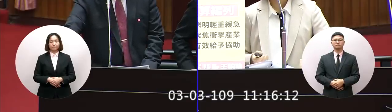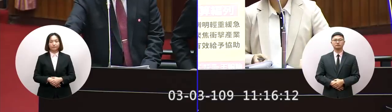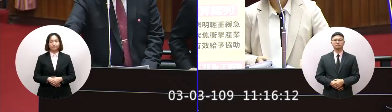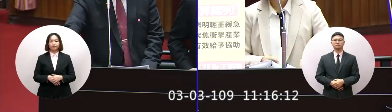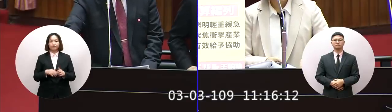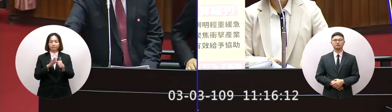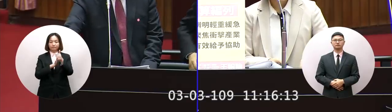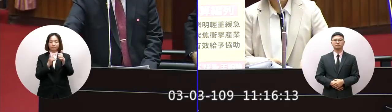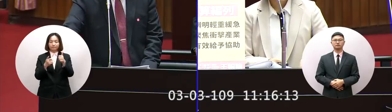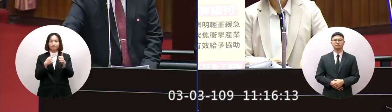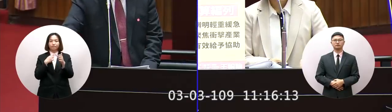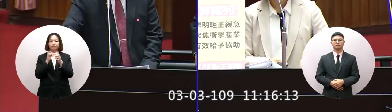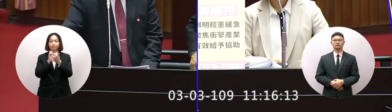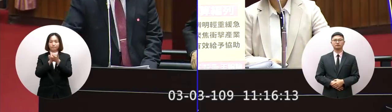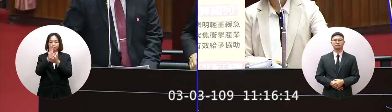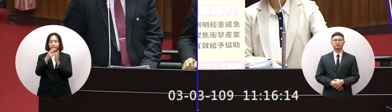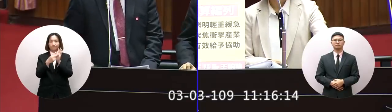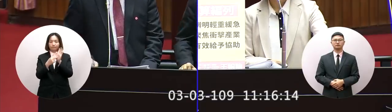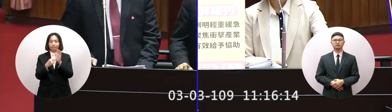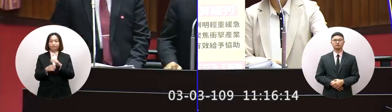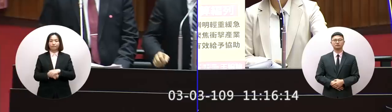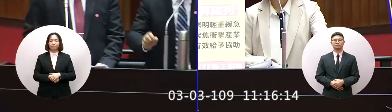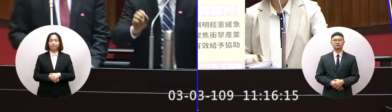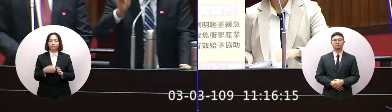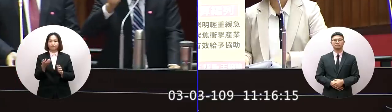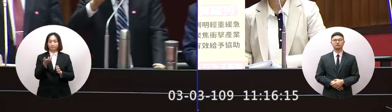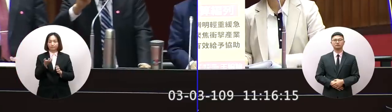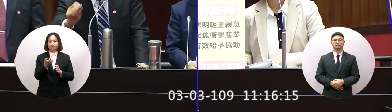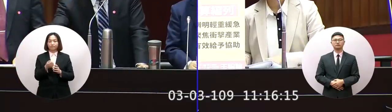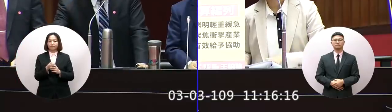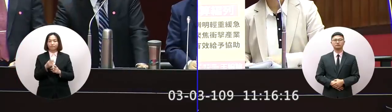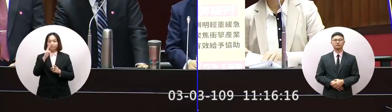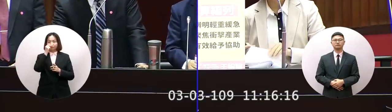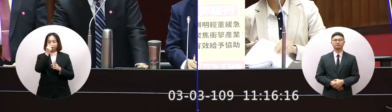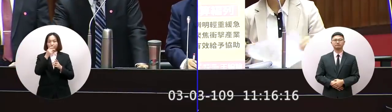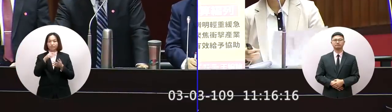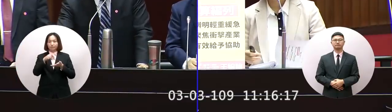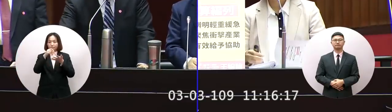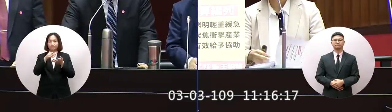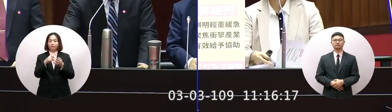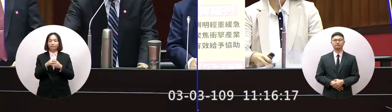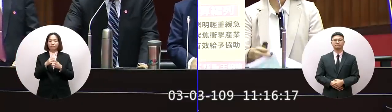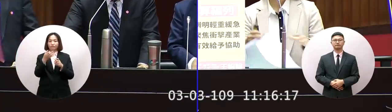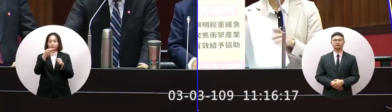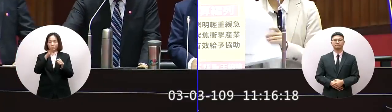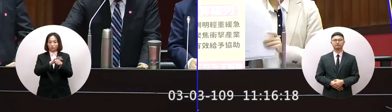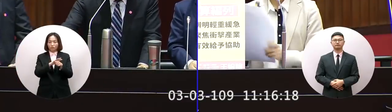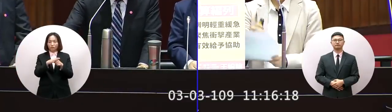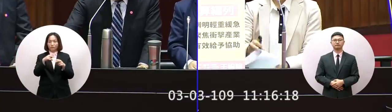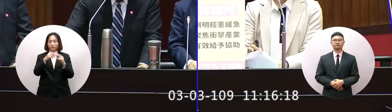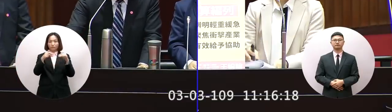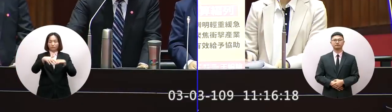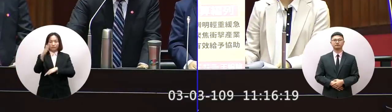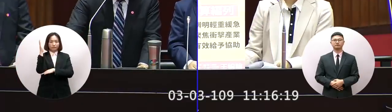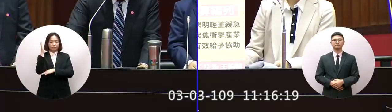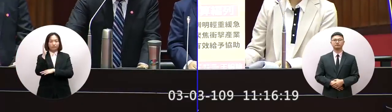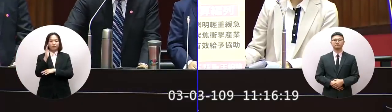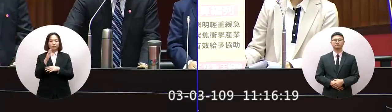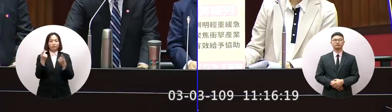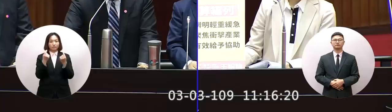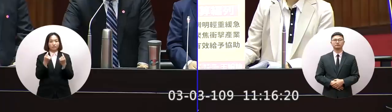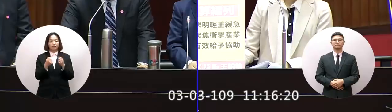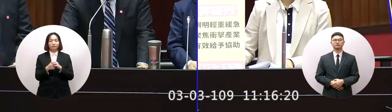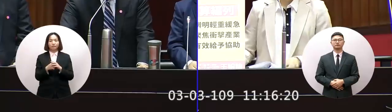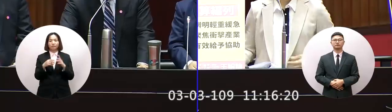这个委员，我跟您说明一下，是刚刚特别点到这个补助地方政府有关